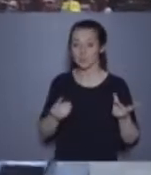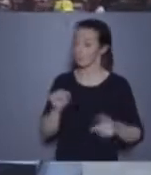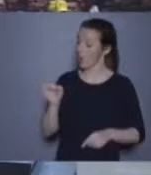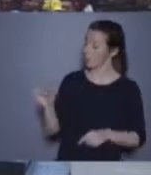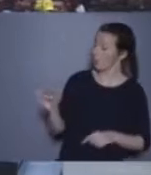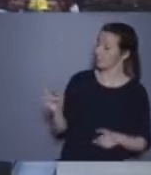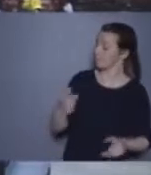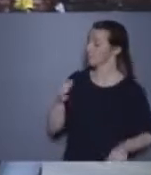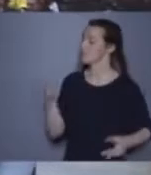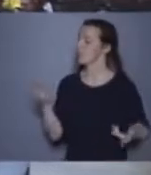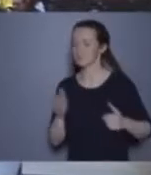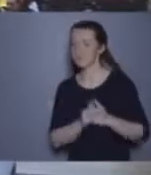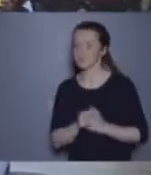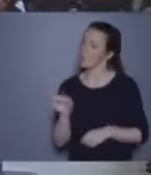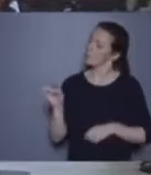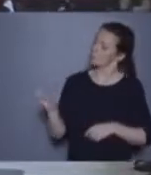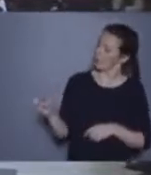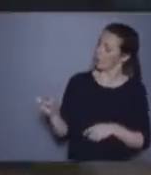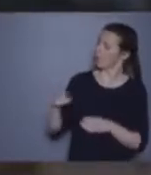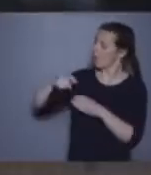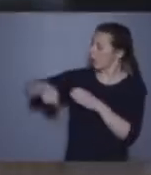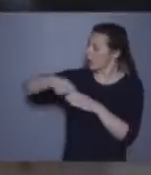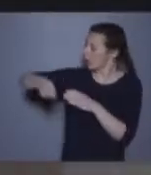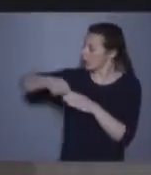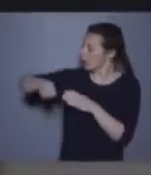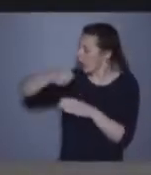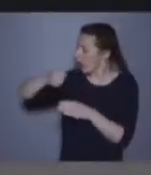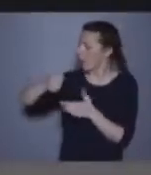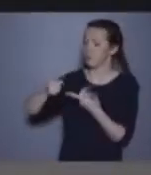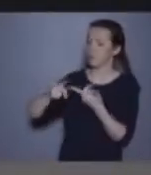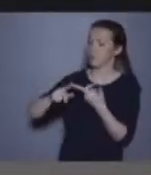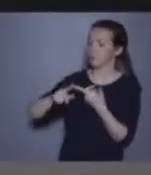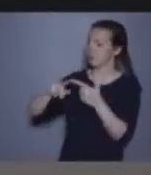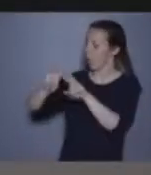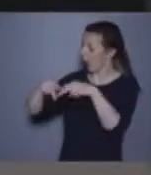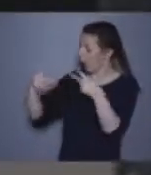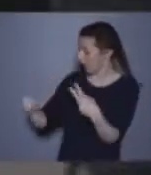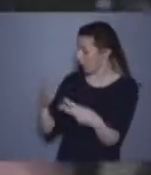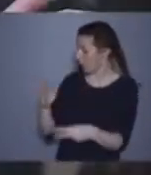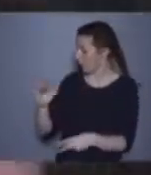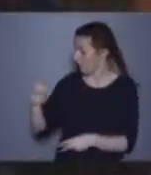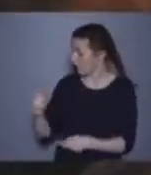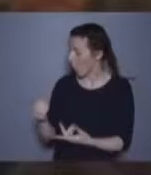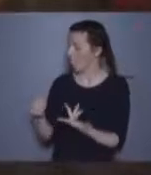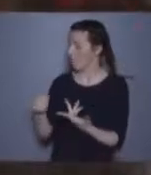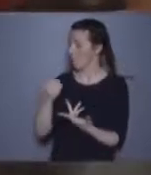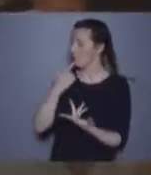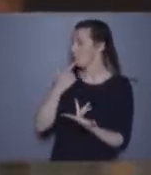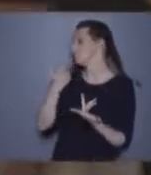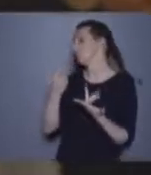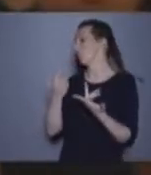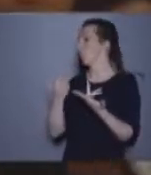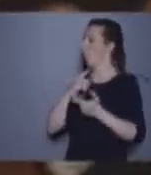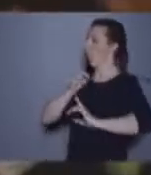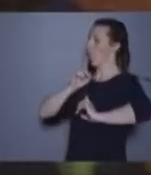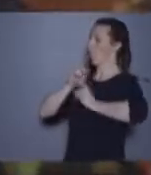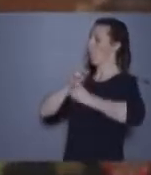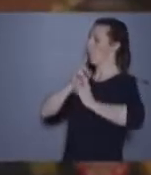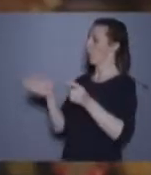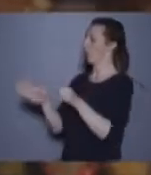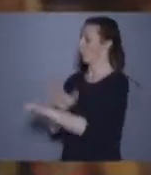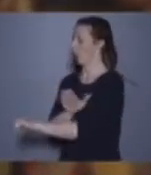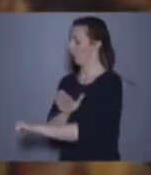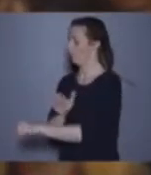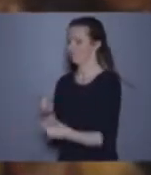toi, puisque tu fais des yaourts, puisque tu fais des légumes qui sont bio, eh bien nous te passons toutes les commandes. Que se passerait-il?